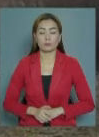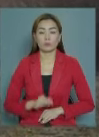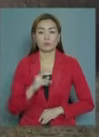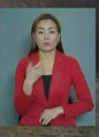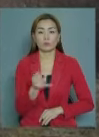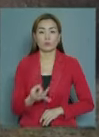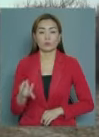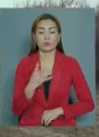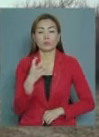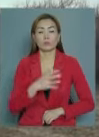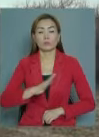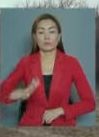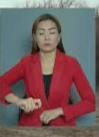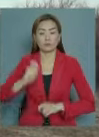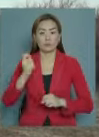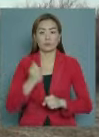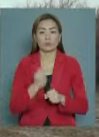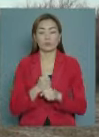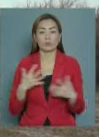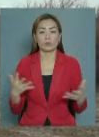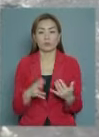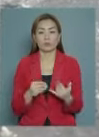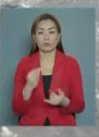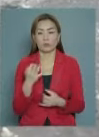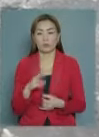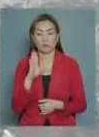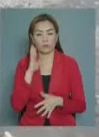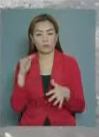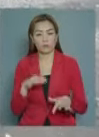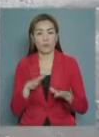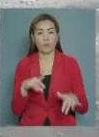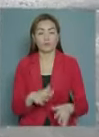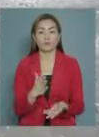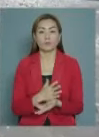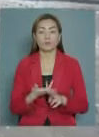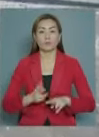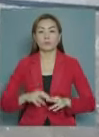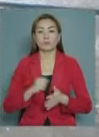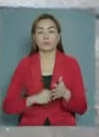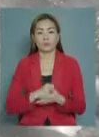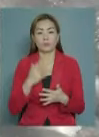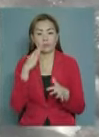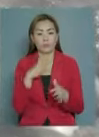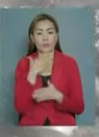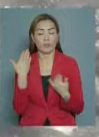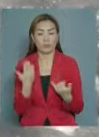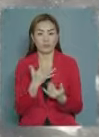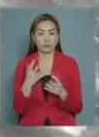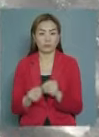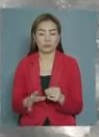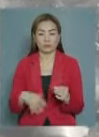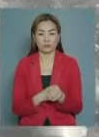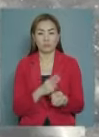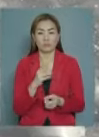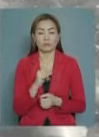Жылой ауданындағы 400-ге тарта шаруашылықтың дені осы жем өзені бойынан ұзай алмай жүр. Себебі қырда су жоқ. Жылда осы